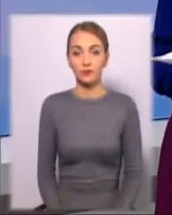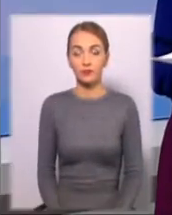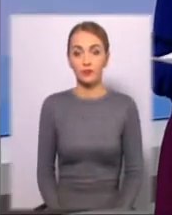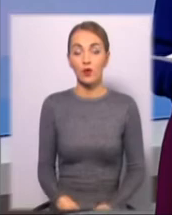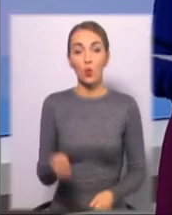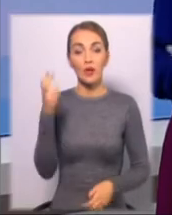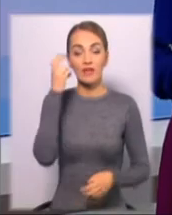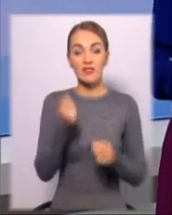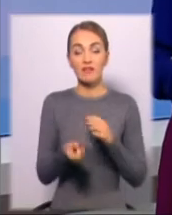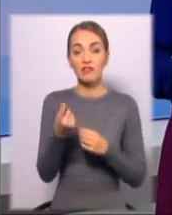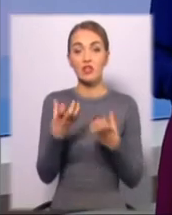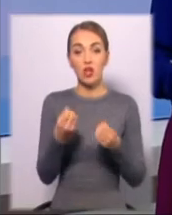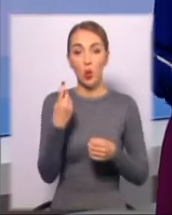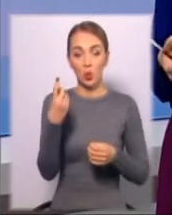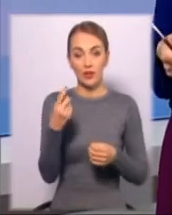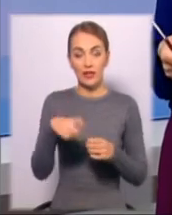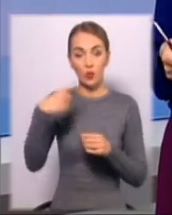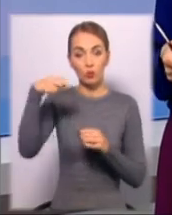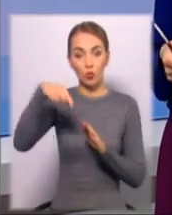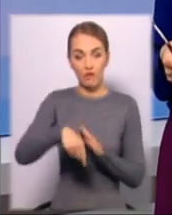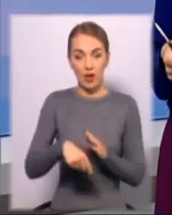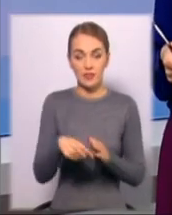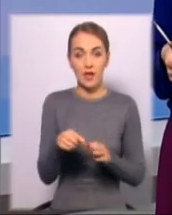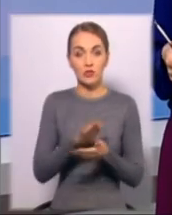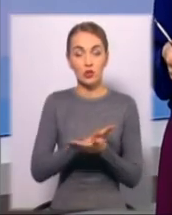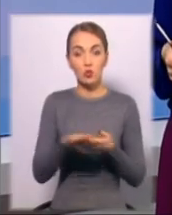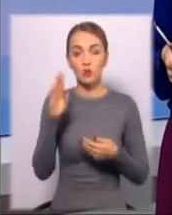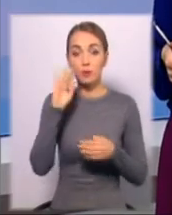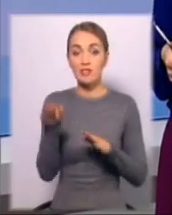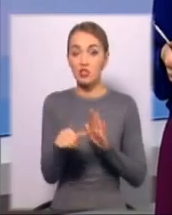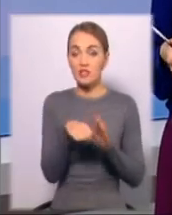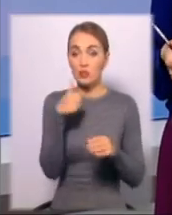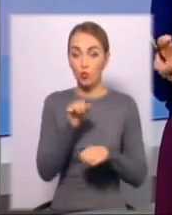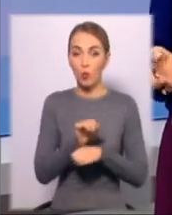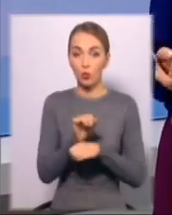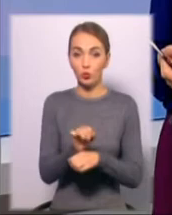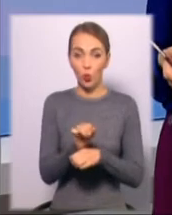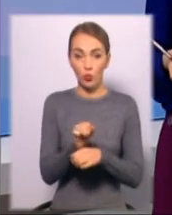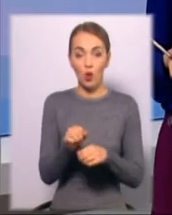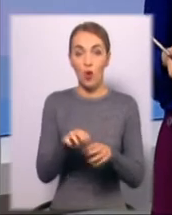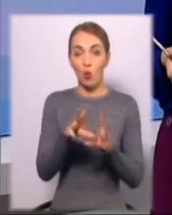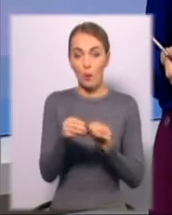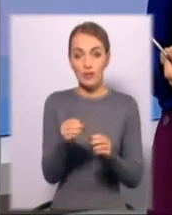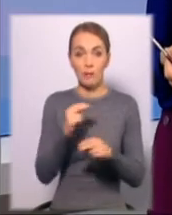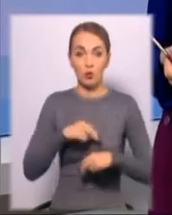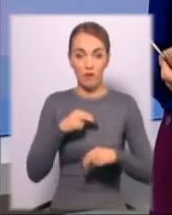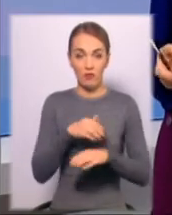У Києві з'явився ще один бювет з артезіанською водою. Після шестирічного простою комплекс знову запрацював на